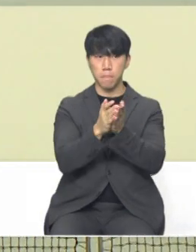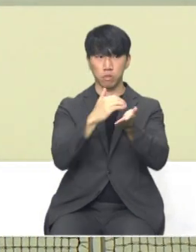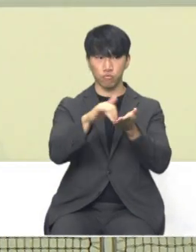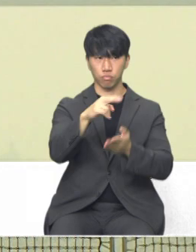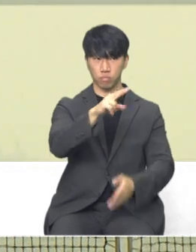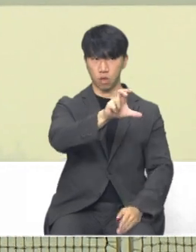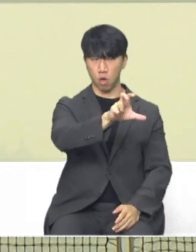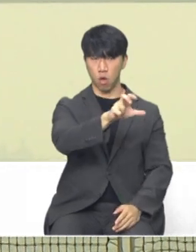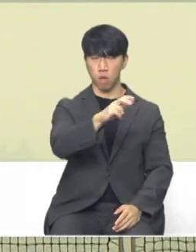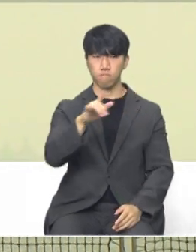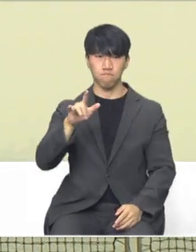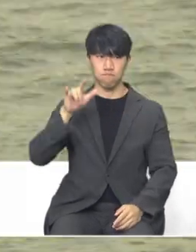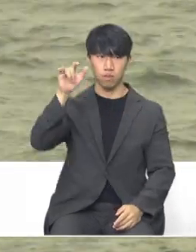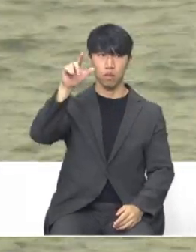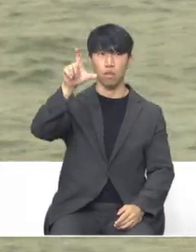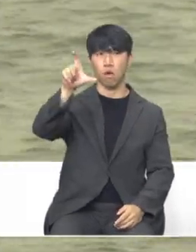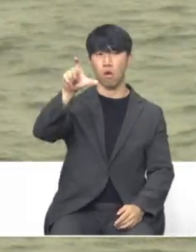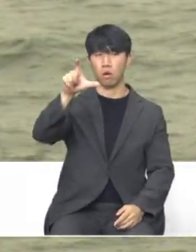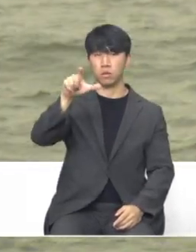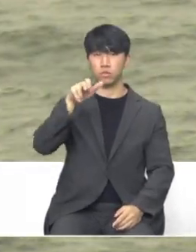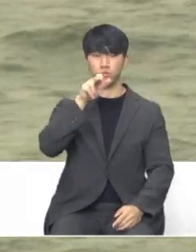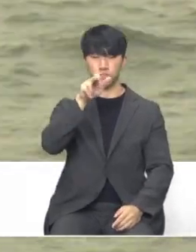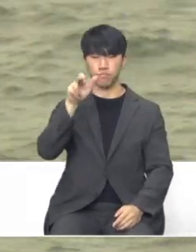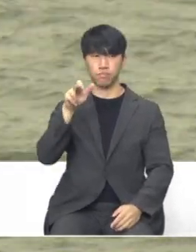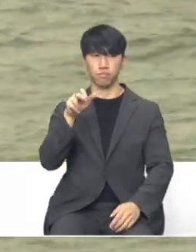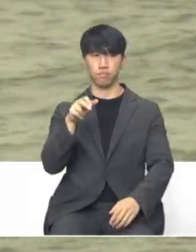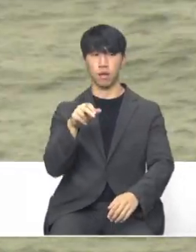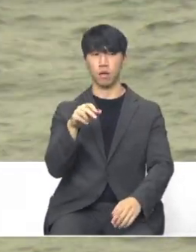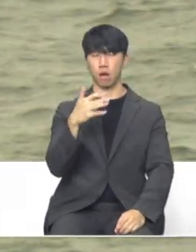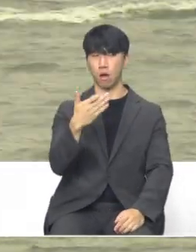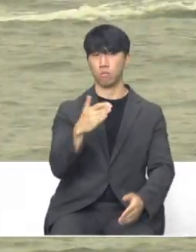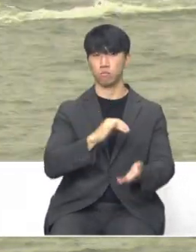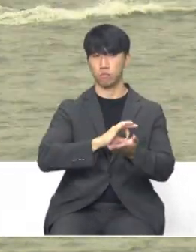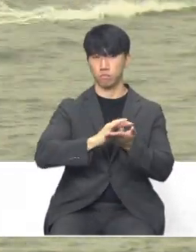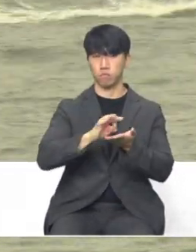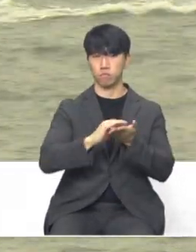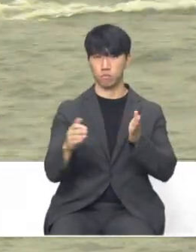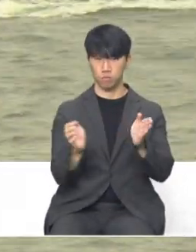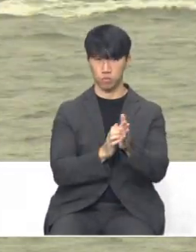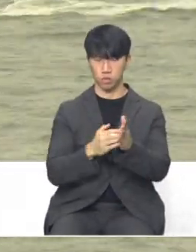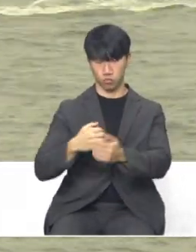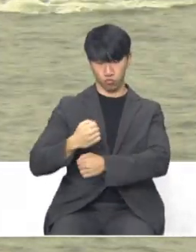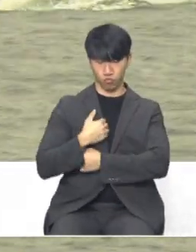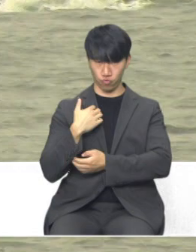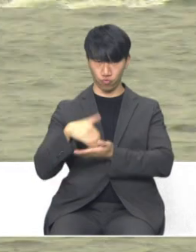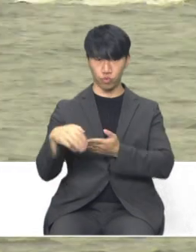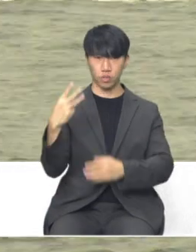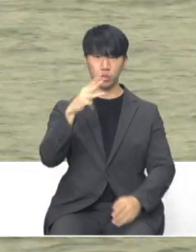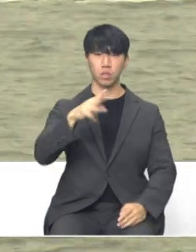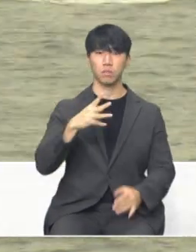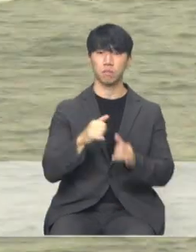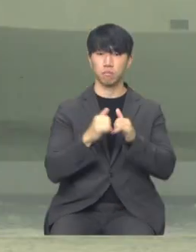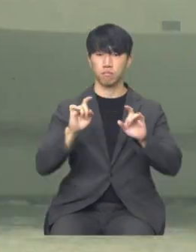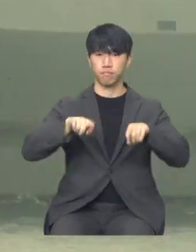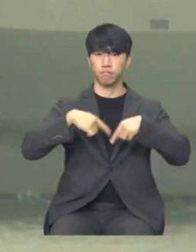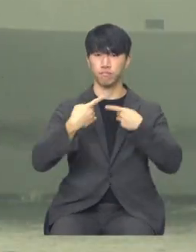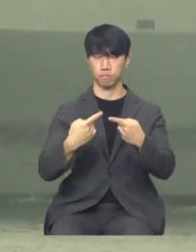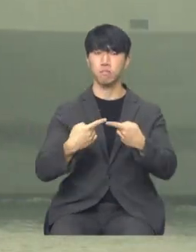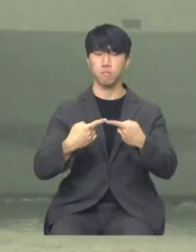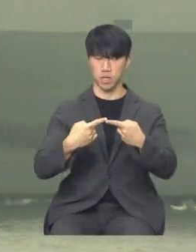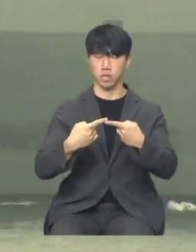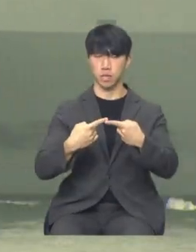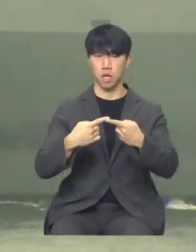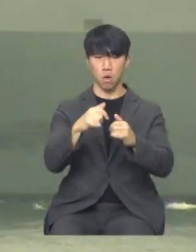25척, 항공기 15대, 장갑차 9대가 동원되고 장병 3,300여 명이 참여했습니다.